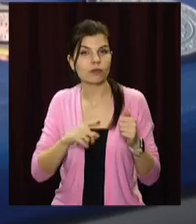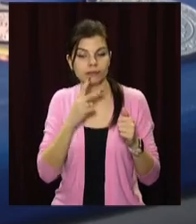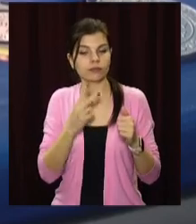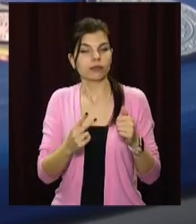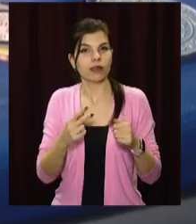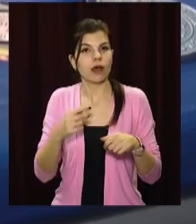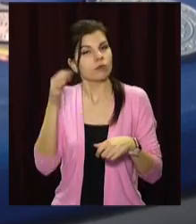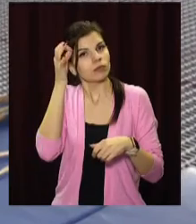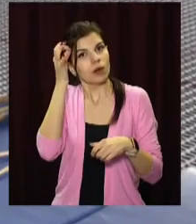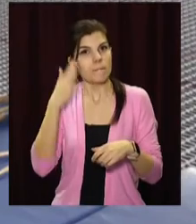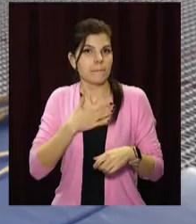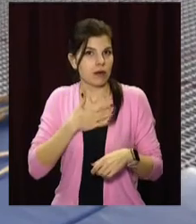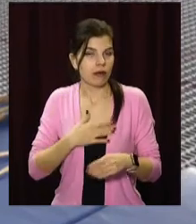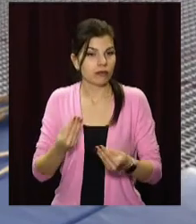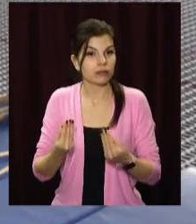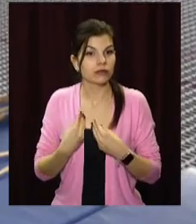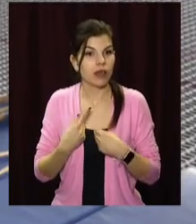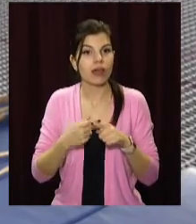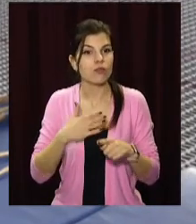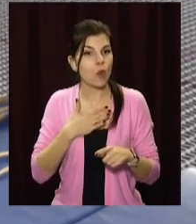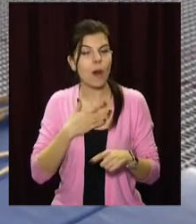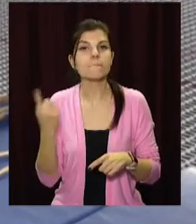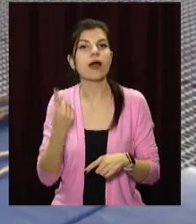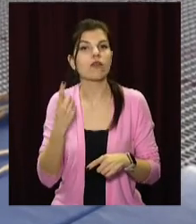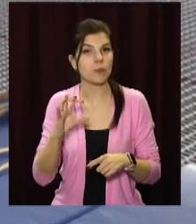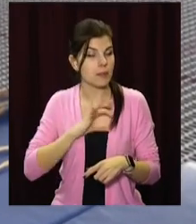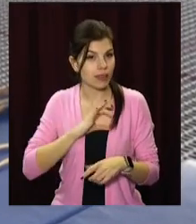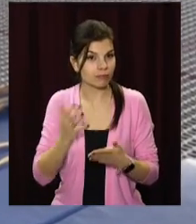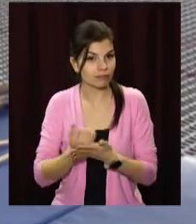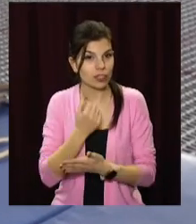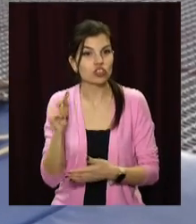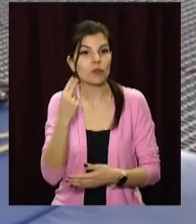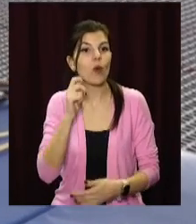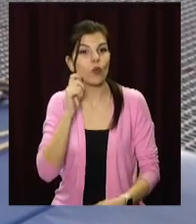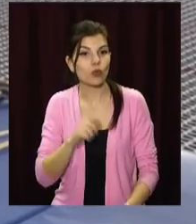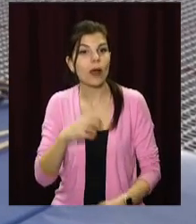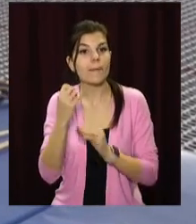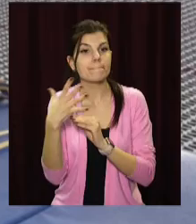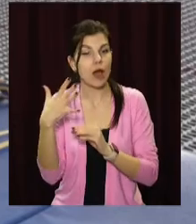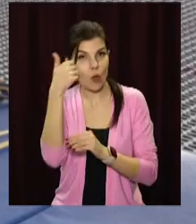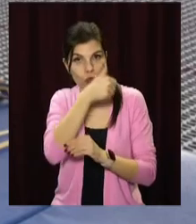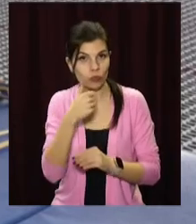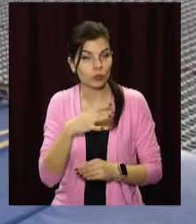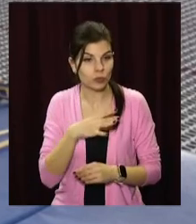ньому приємні спогади. Це моя перша медаль чемпіонату України 15-го року була.